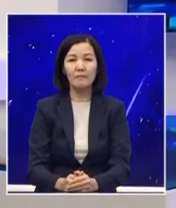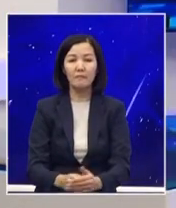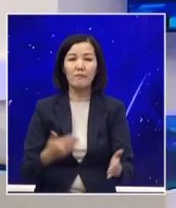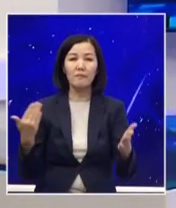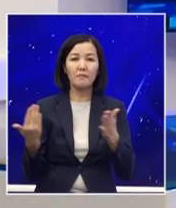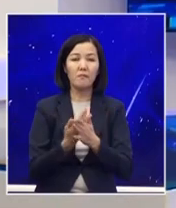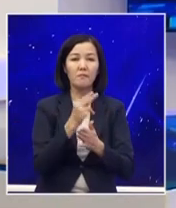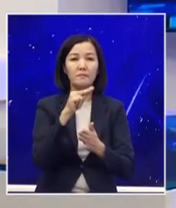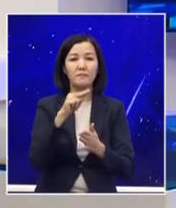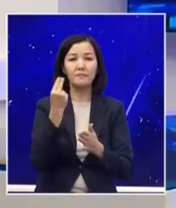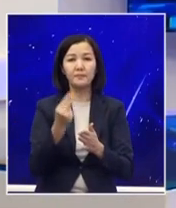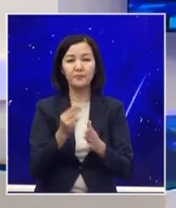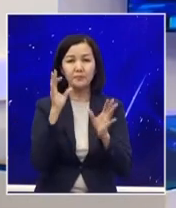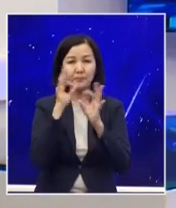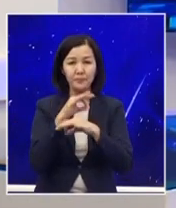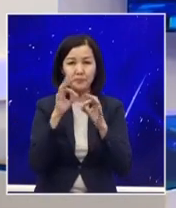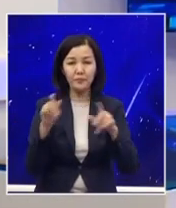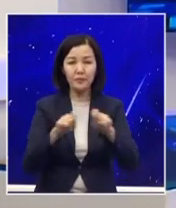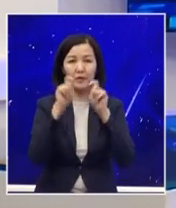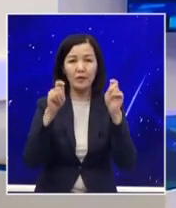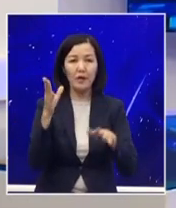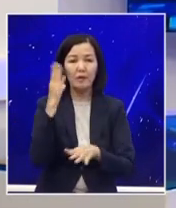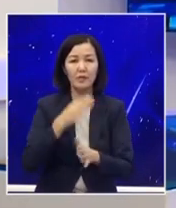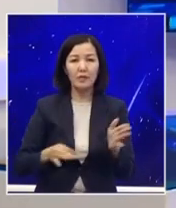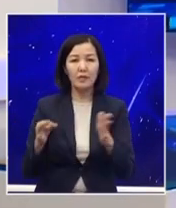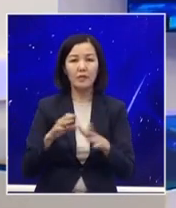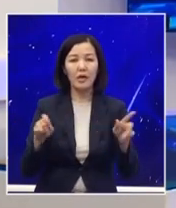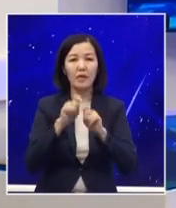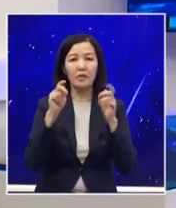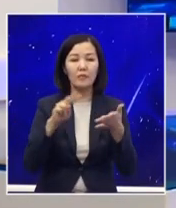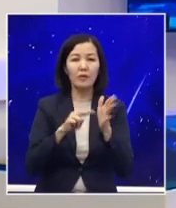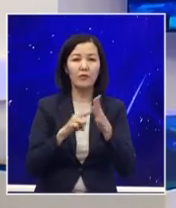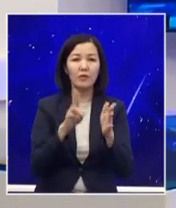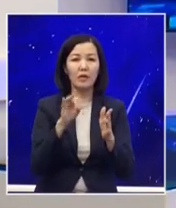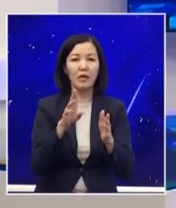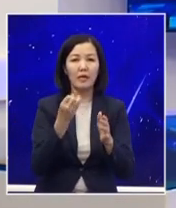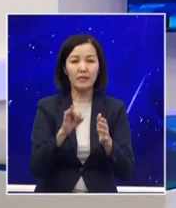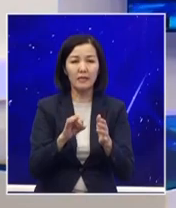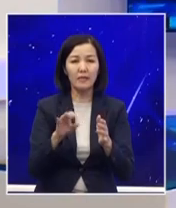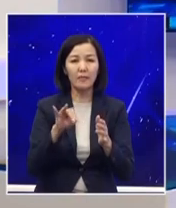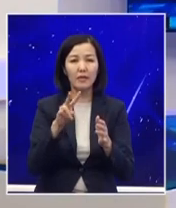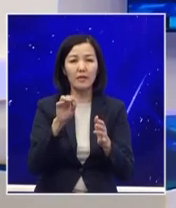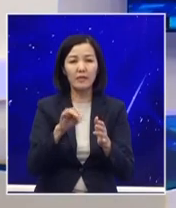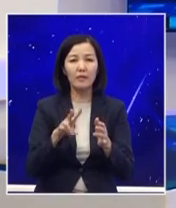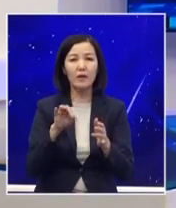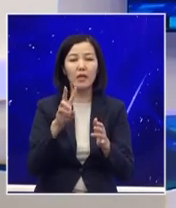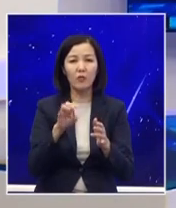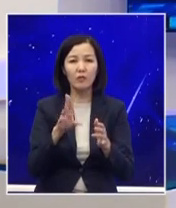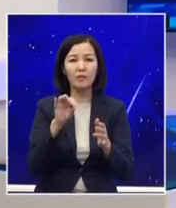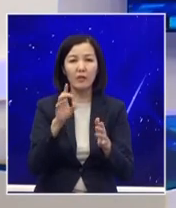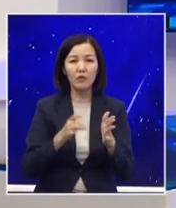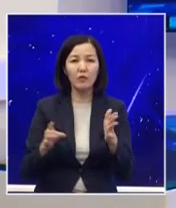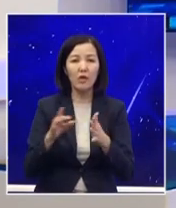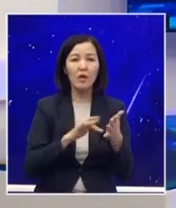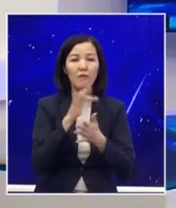Новые ПЦР-лаборатории появятся в Алматинской области. Их открытие планируется в Карасайском, Илийском, Алакольском,